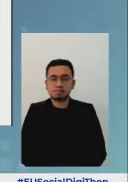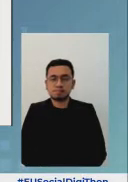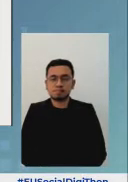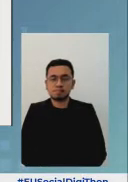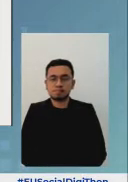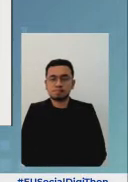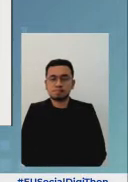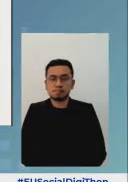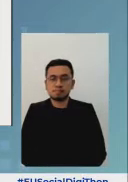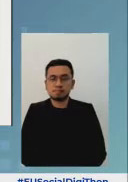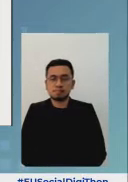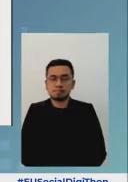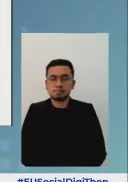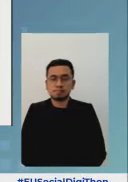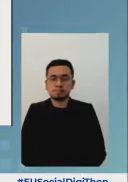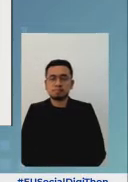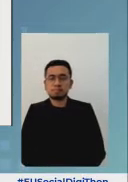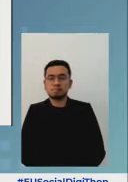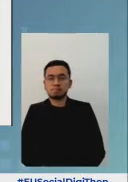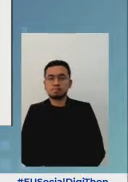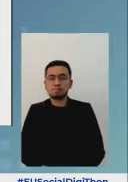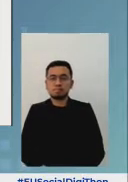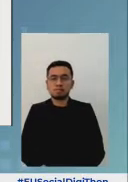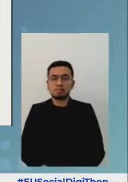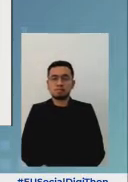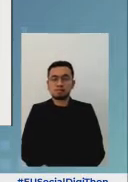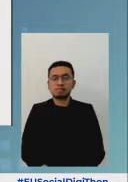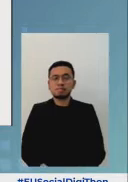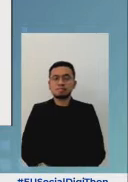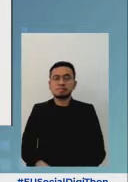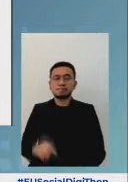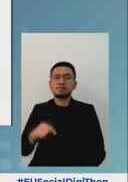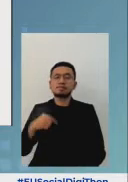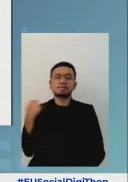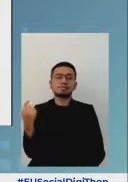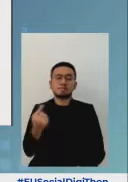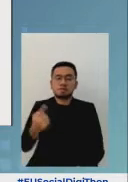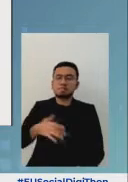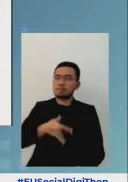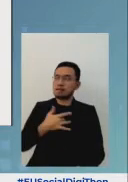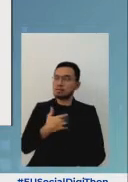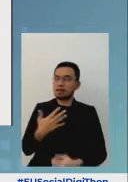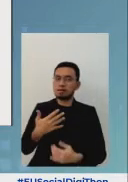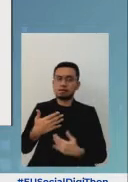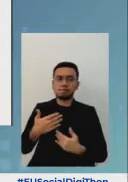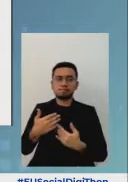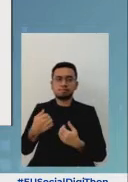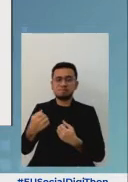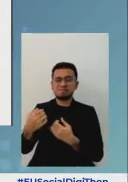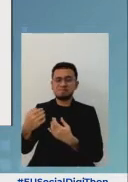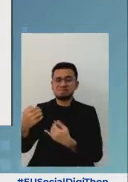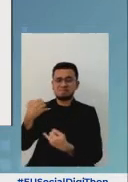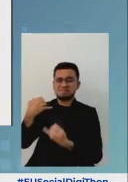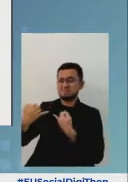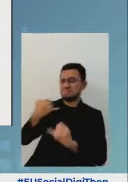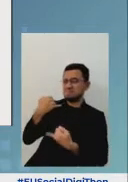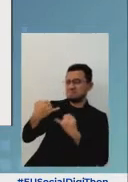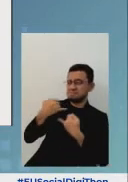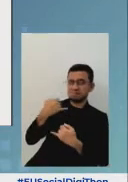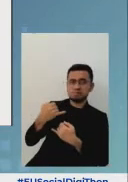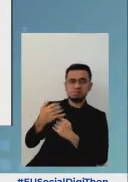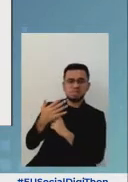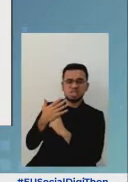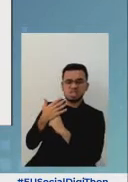nyaman, aku merasa disakiti, ya, aku merasa dihina, dikecilkan. Ini kenapa? Ya, sampaikan